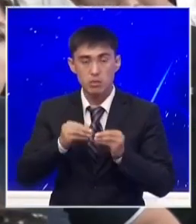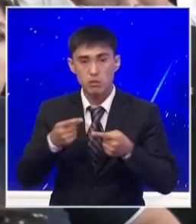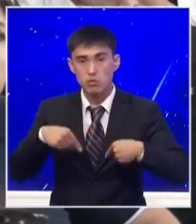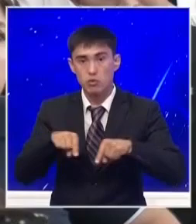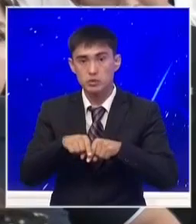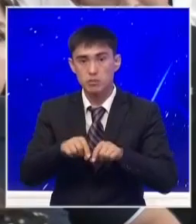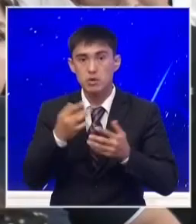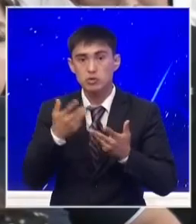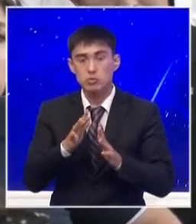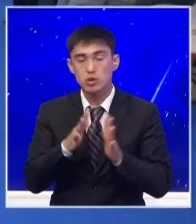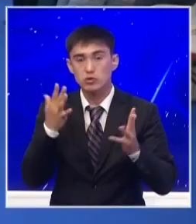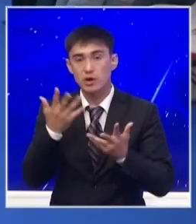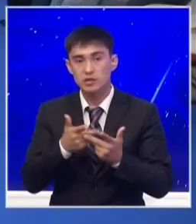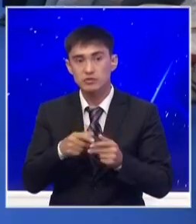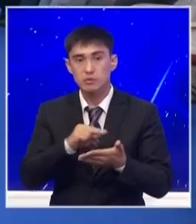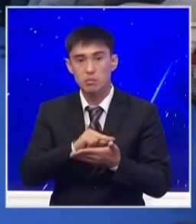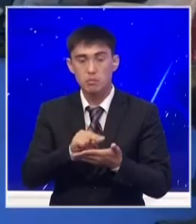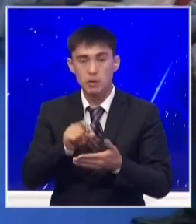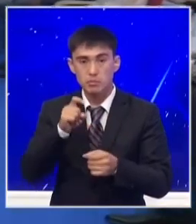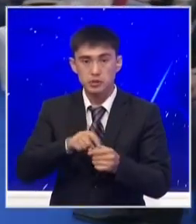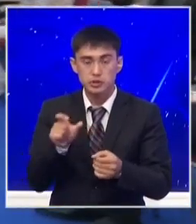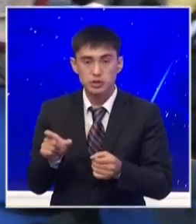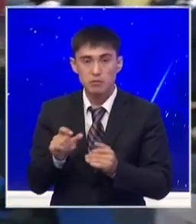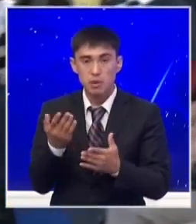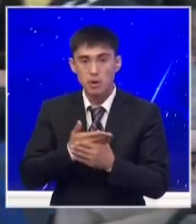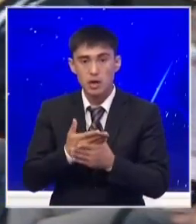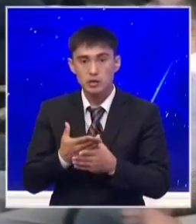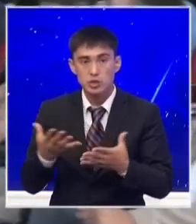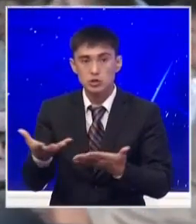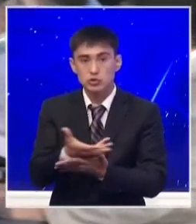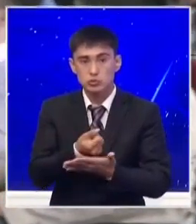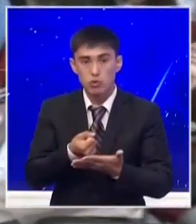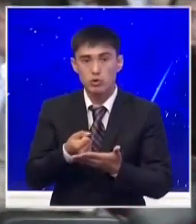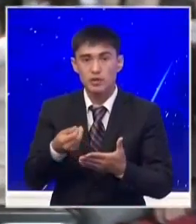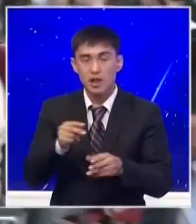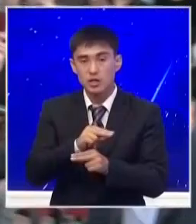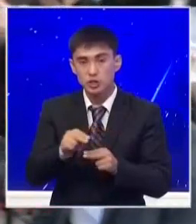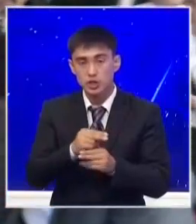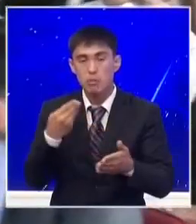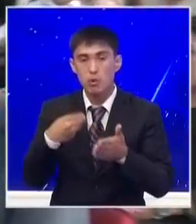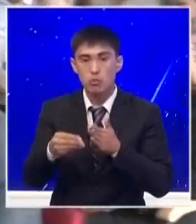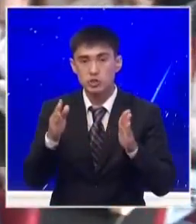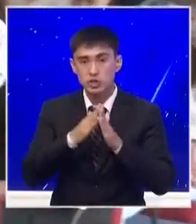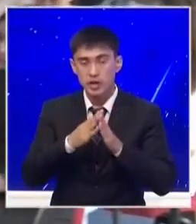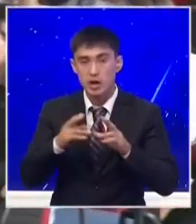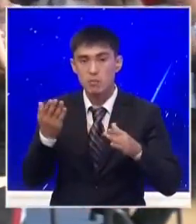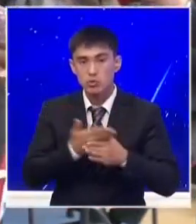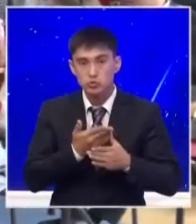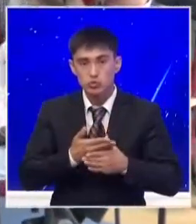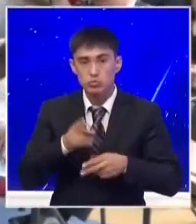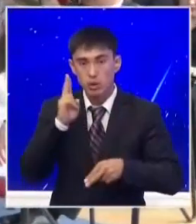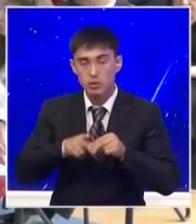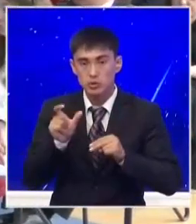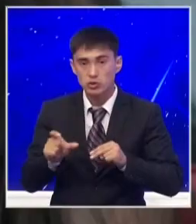общества. За счет большого количества подписчиков помогают закрывать сборы на лечение, покупку жилья, способствуют поиске пропавших людей и